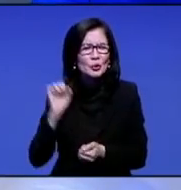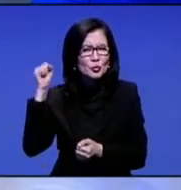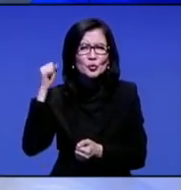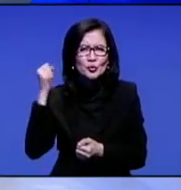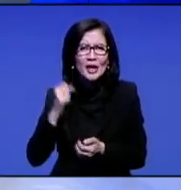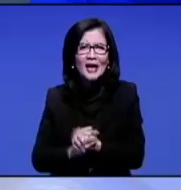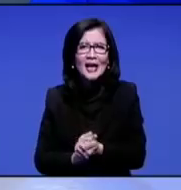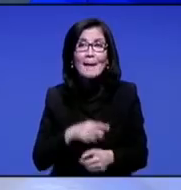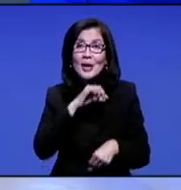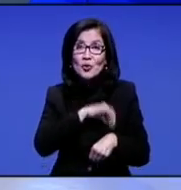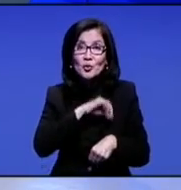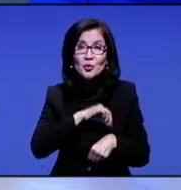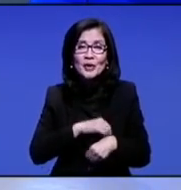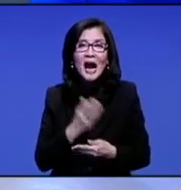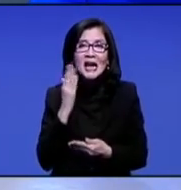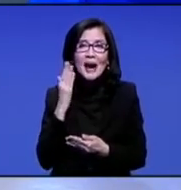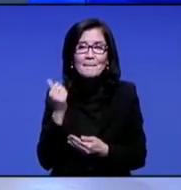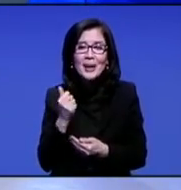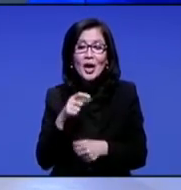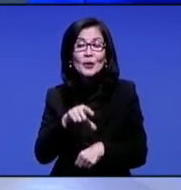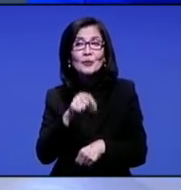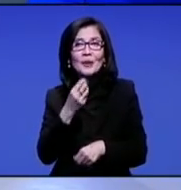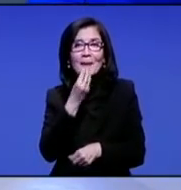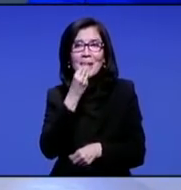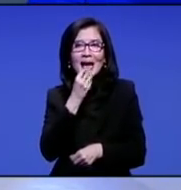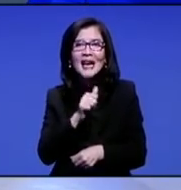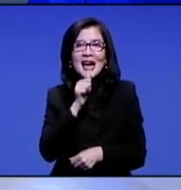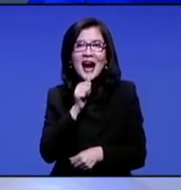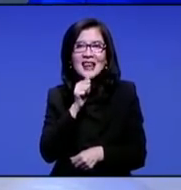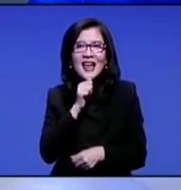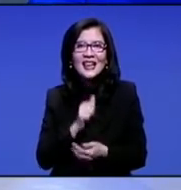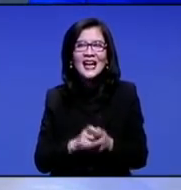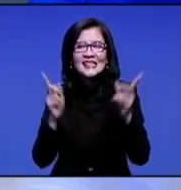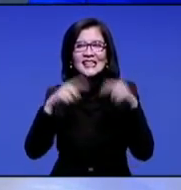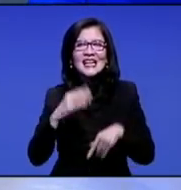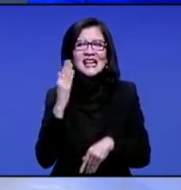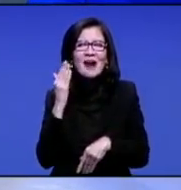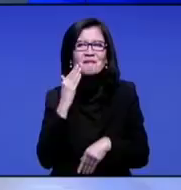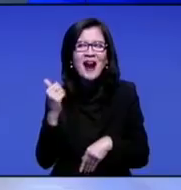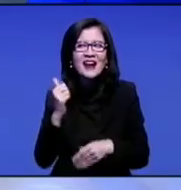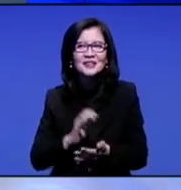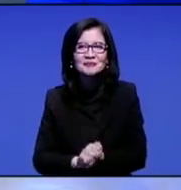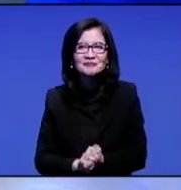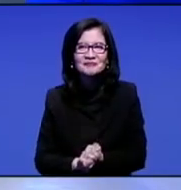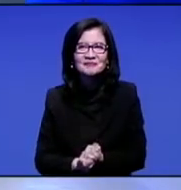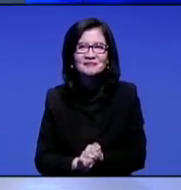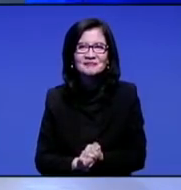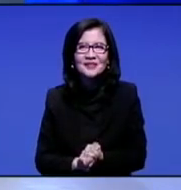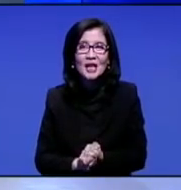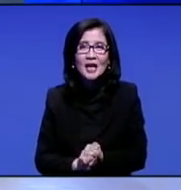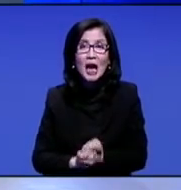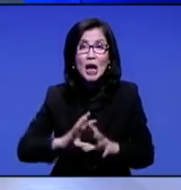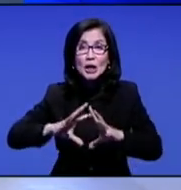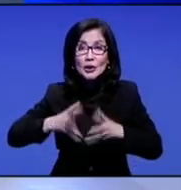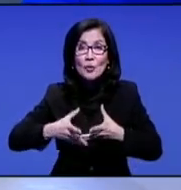Untungnya cukup mudah menemukan makanan halal di Afrika Selatan sehingga memudahkan umat Muslim. Sementara itu, benua